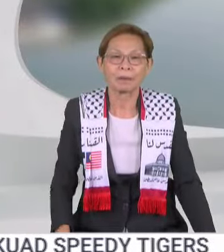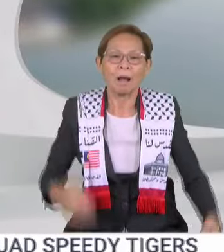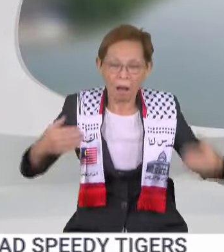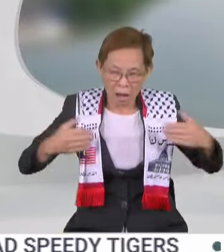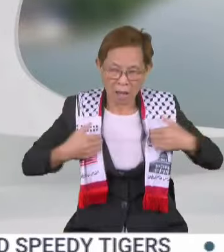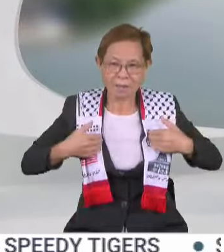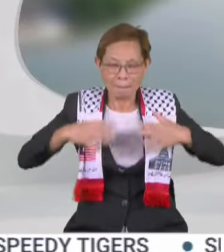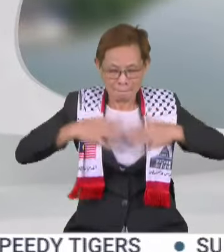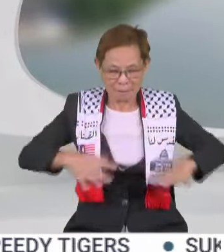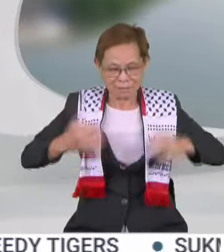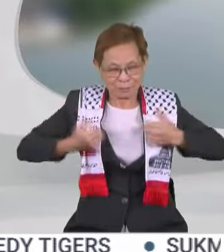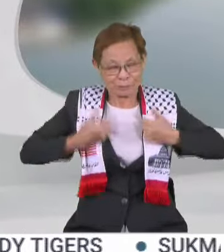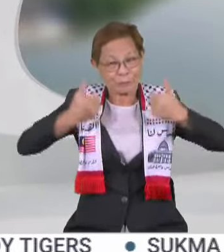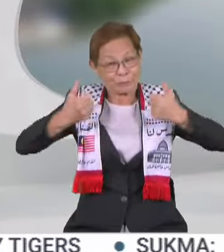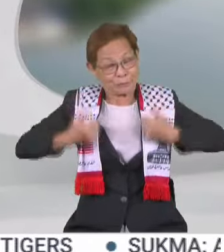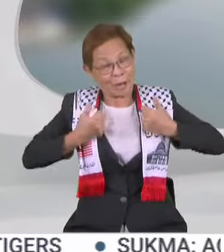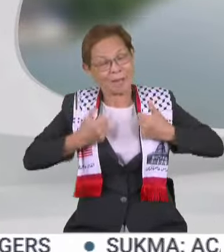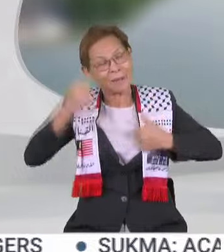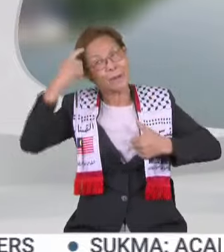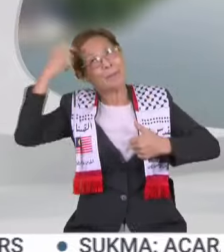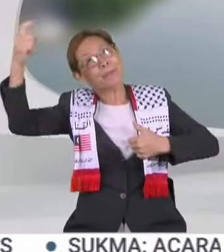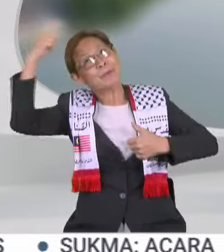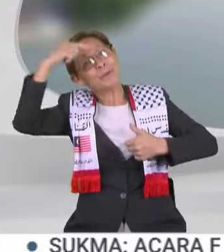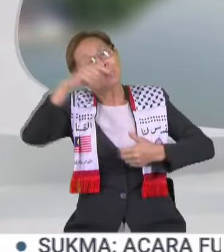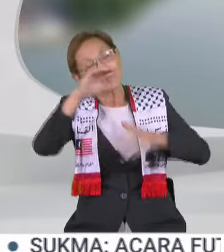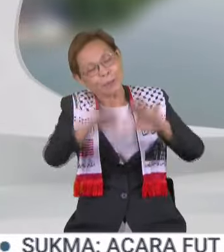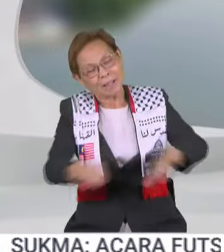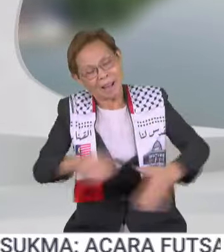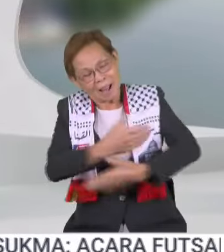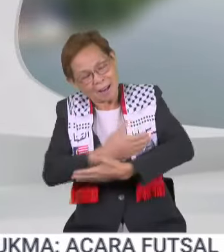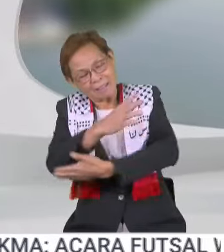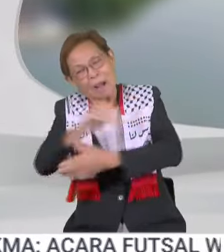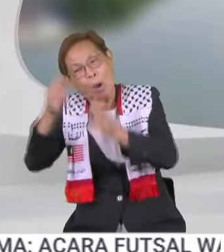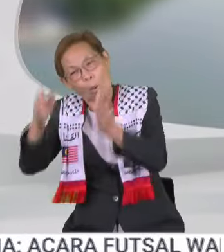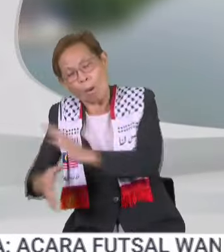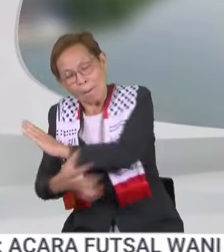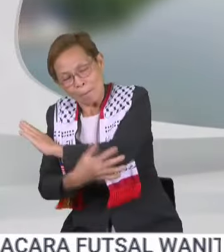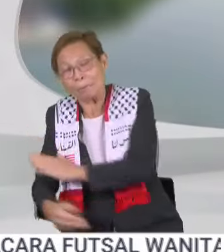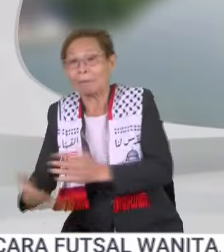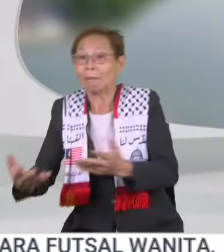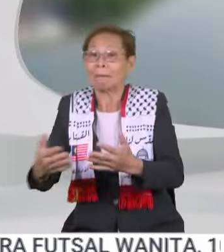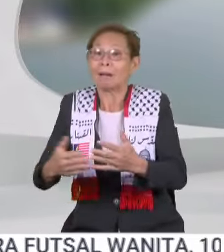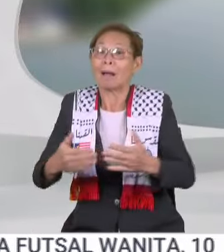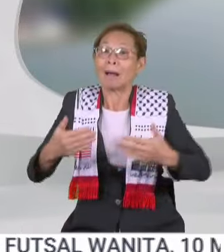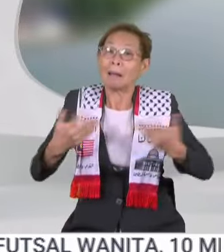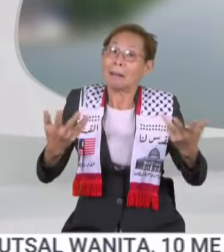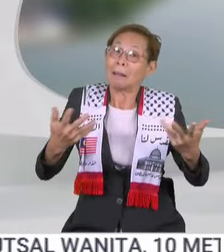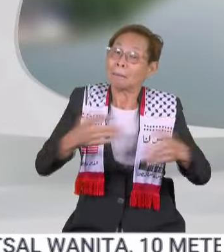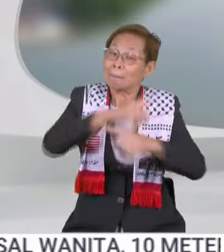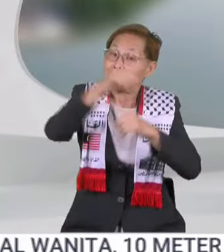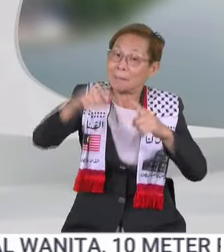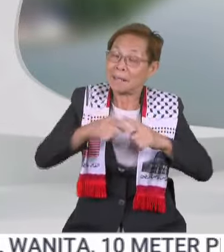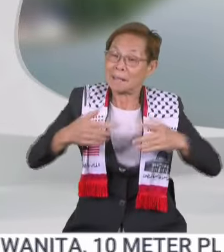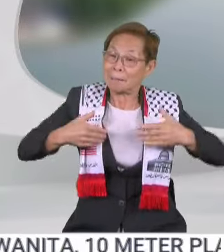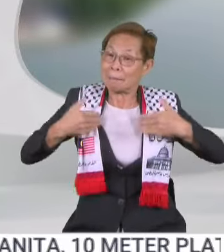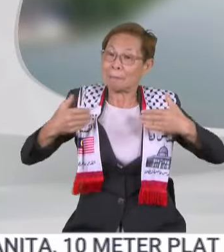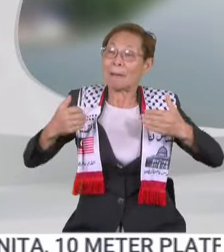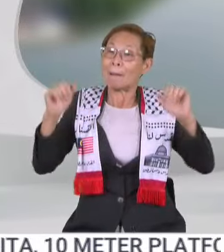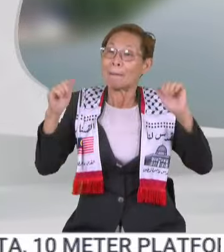Memiliki sepasang baju raya adalah impian bagi kanak-kanak yatim dan asnaf. Apatah lagi apabila Lebaran Aidilfitri bakal